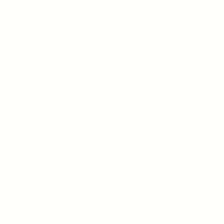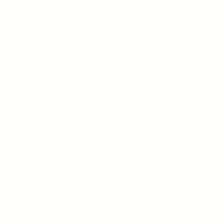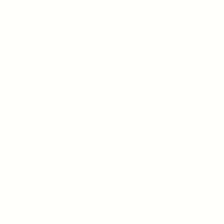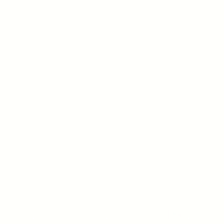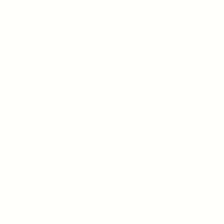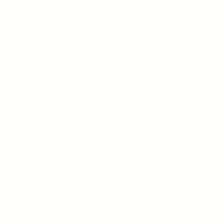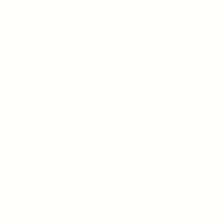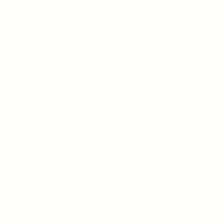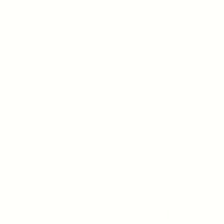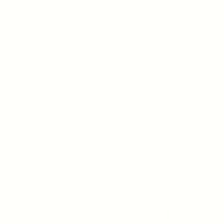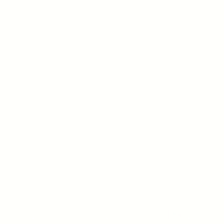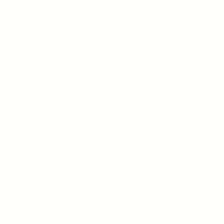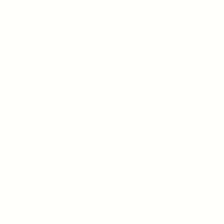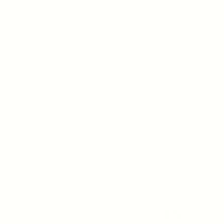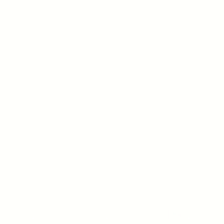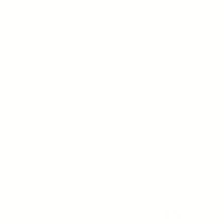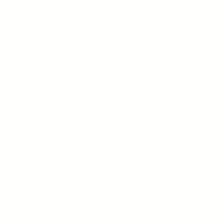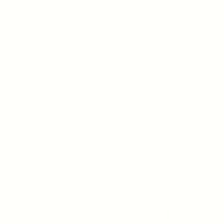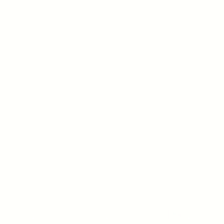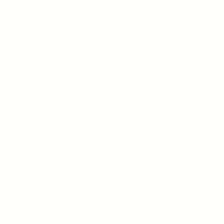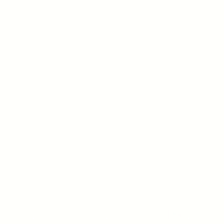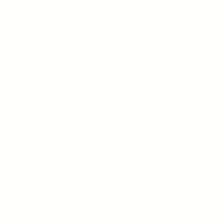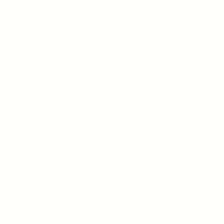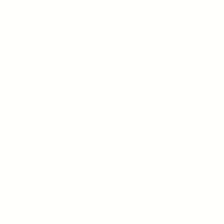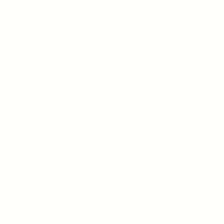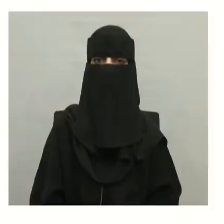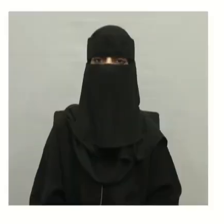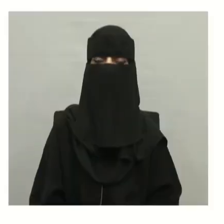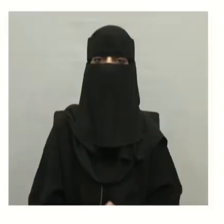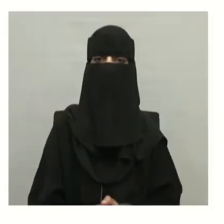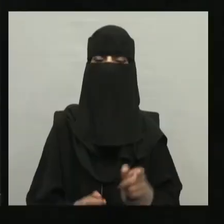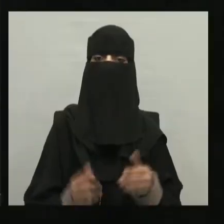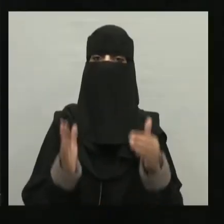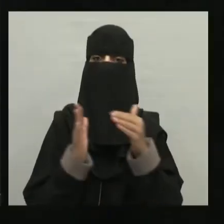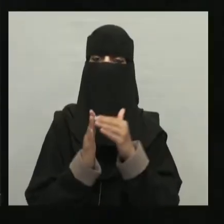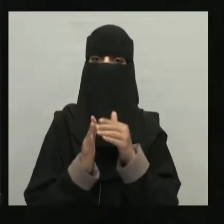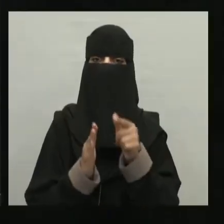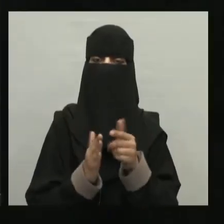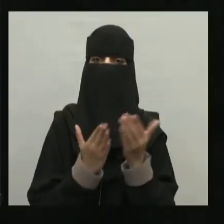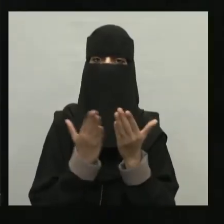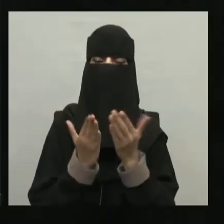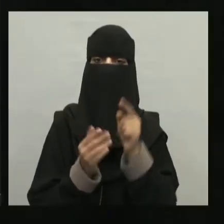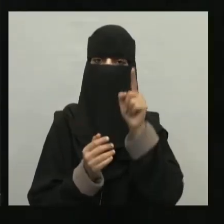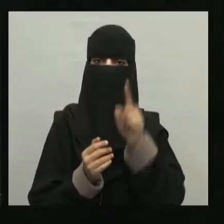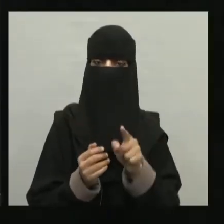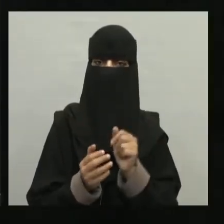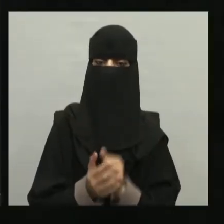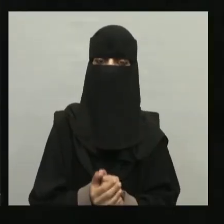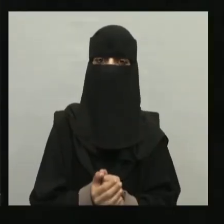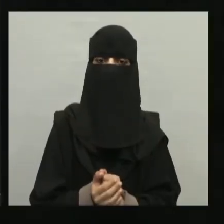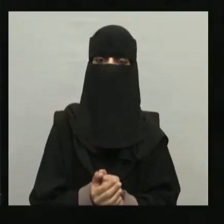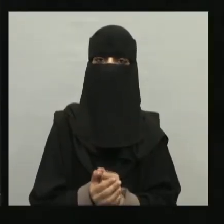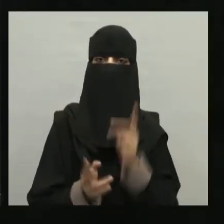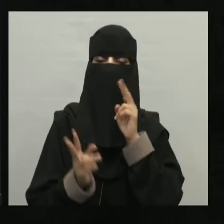تحتاج لوقاية صحية بشكل دقيق. وبذلك نكون انتهينا من درسنا لهذا اليوم،